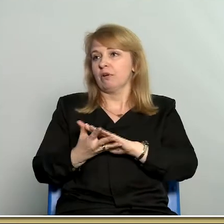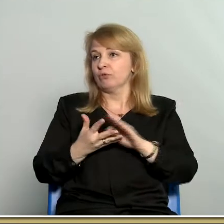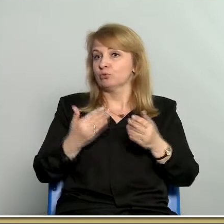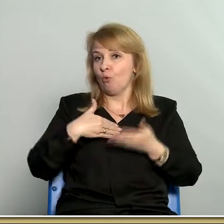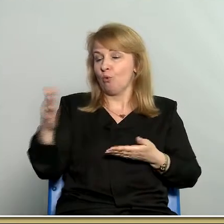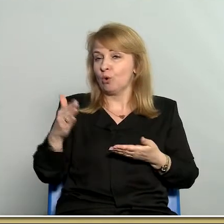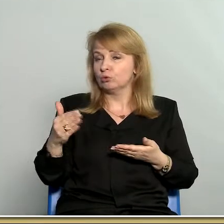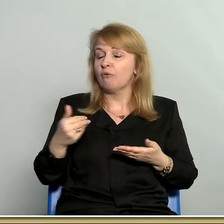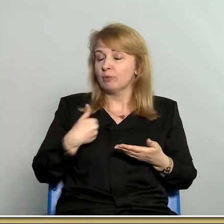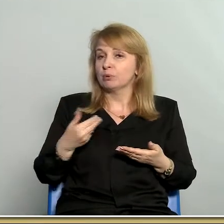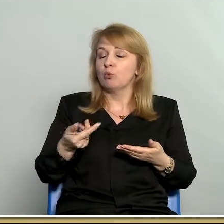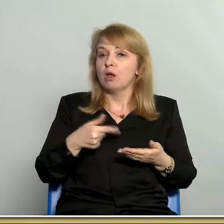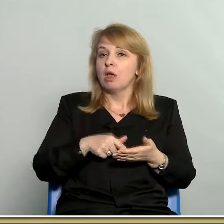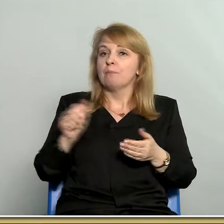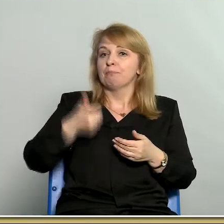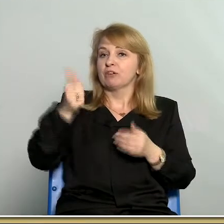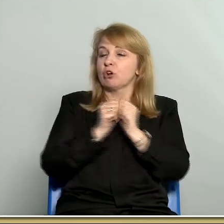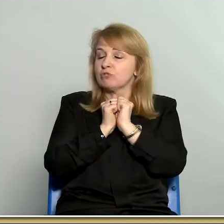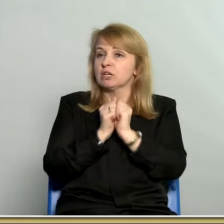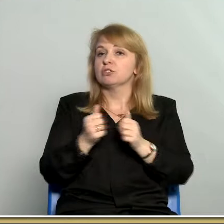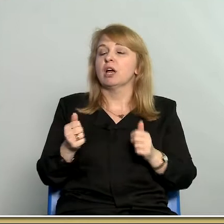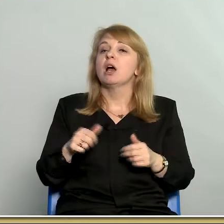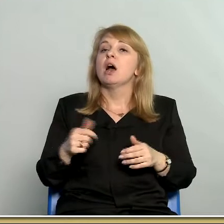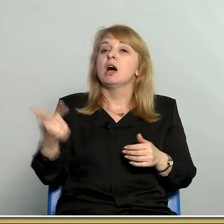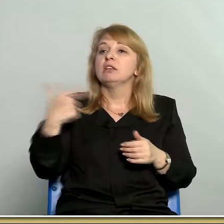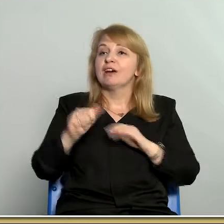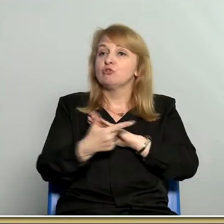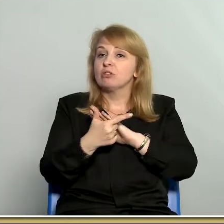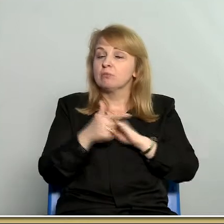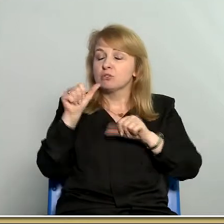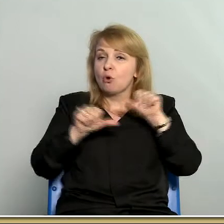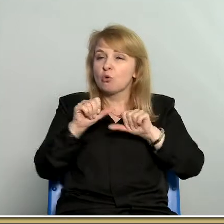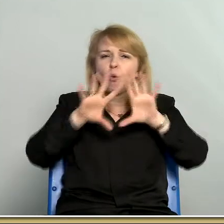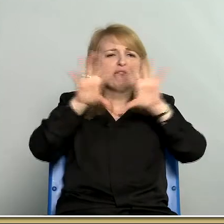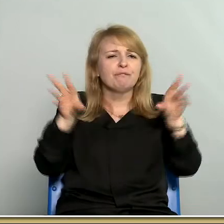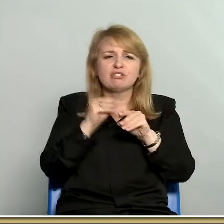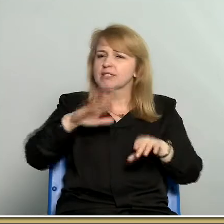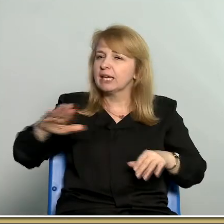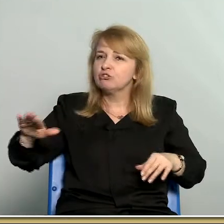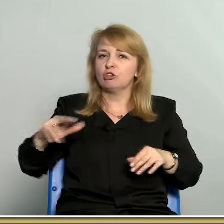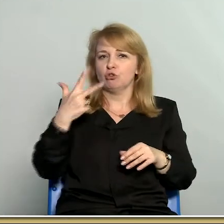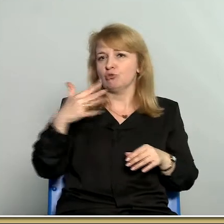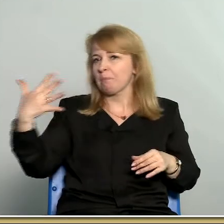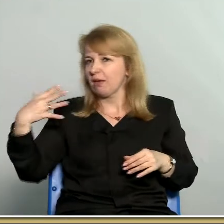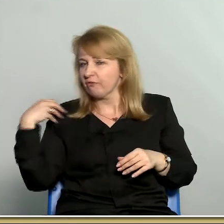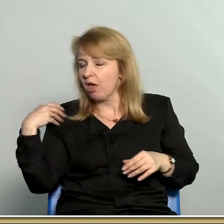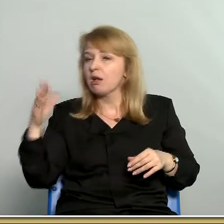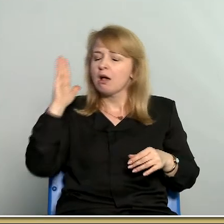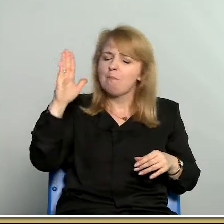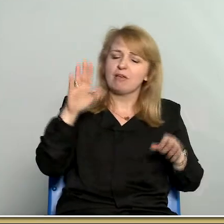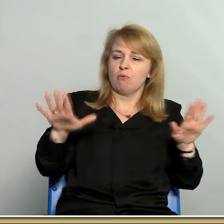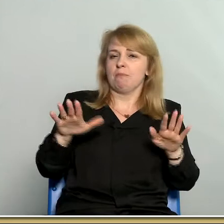zaktualizowanym niedawno, że do 1 września 2017 roku wszystkie dzieci w wieku od 3 do 5 lat znajdą miejsce